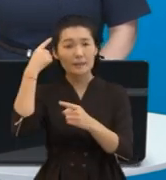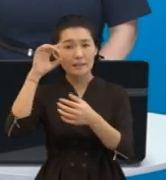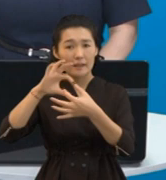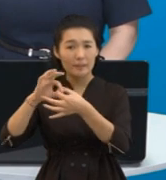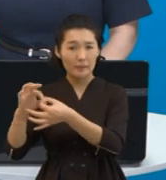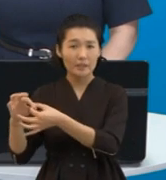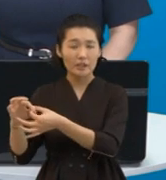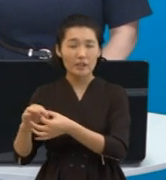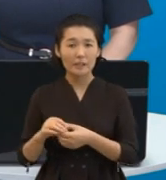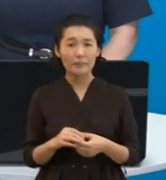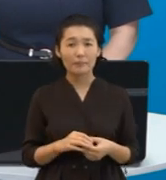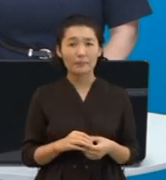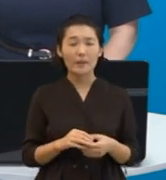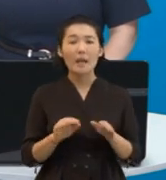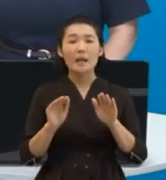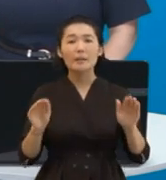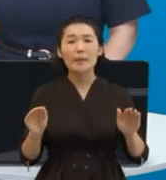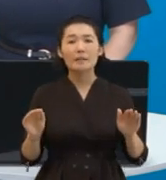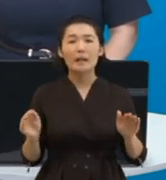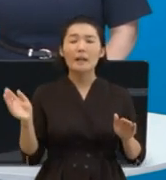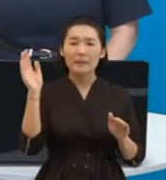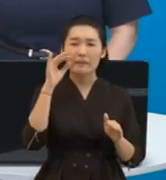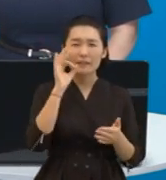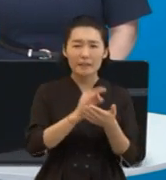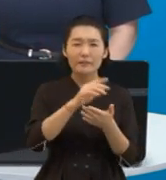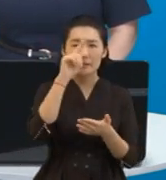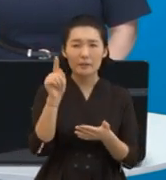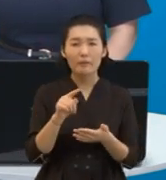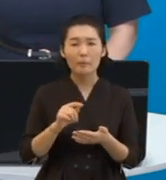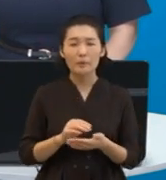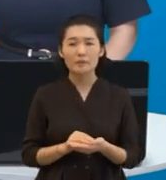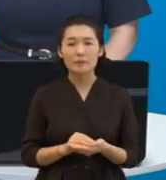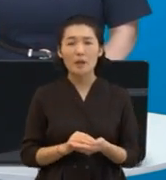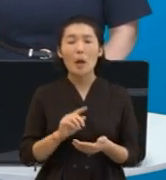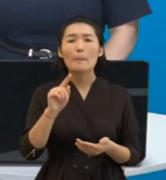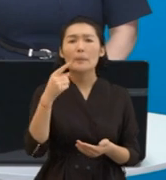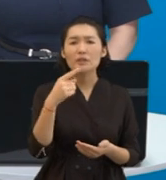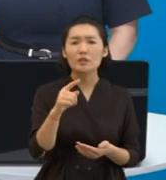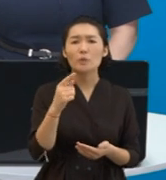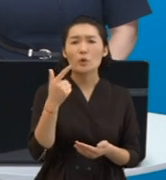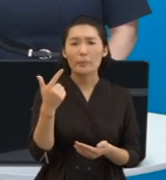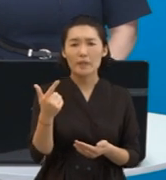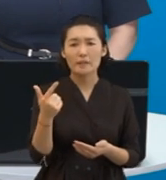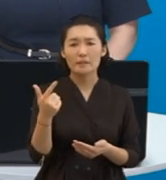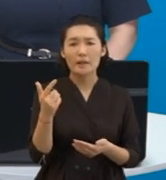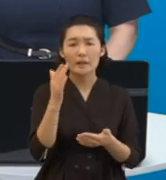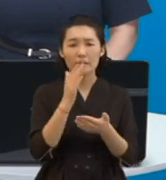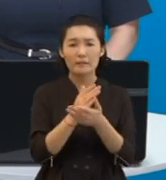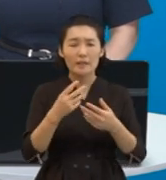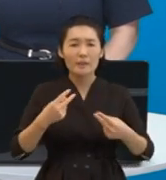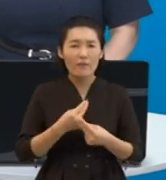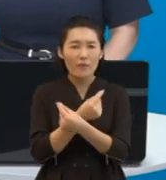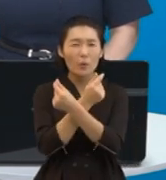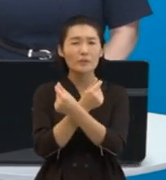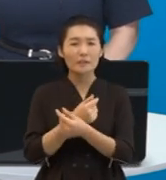так ребята давайте ответим на вопрос почему ь является фокусником он